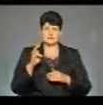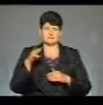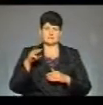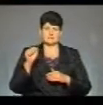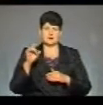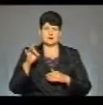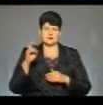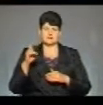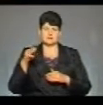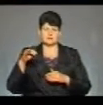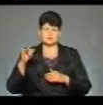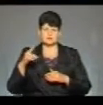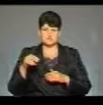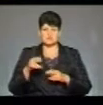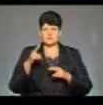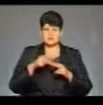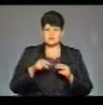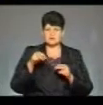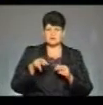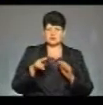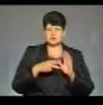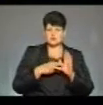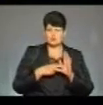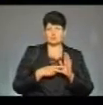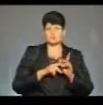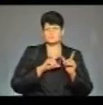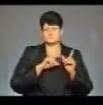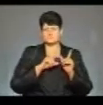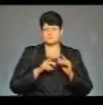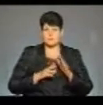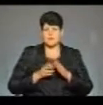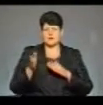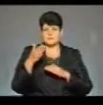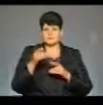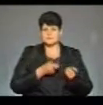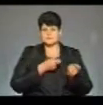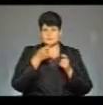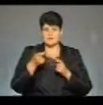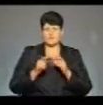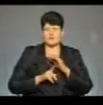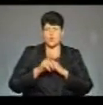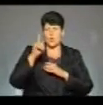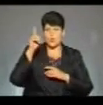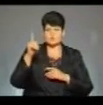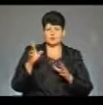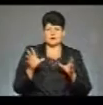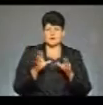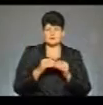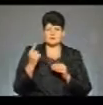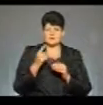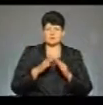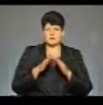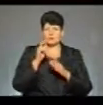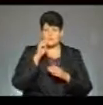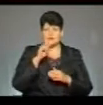Вернадський». Наприкінці 1997-го знамено побувало в космосі разом з першим космонавтом України Леонідом Каденюком,